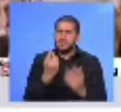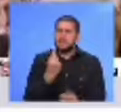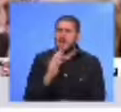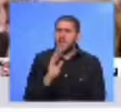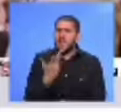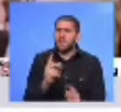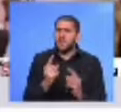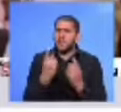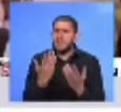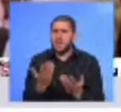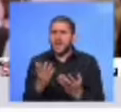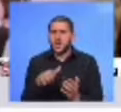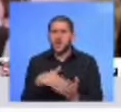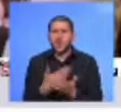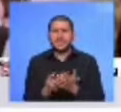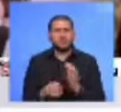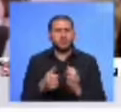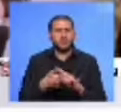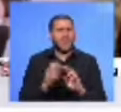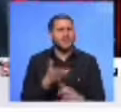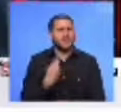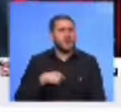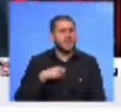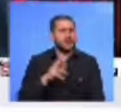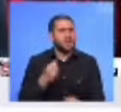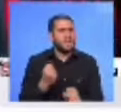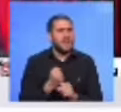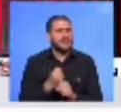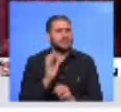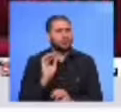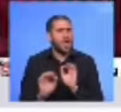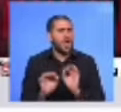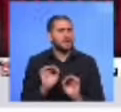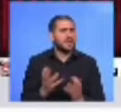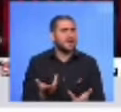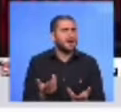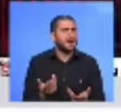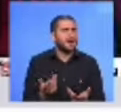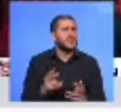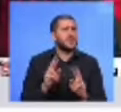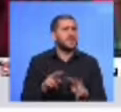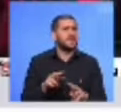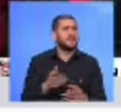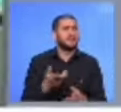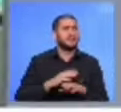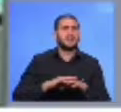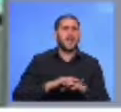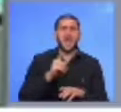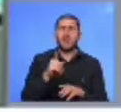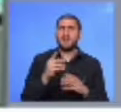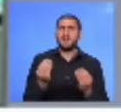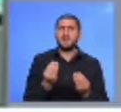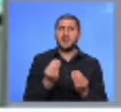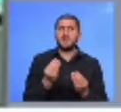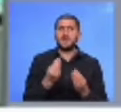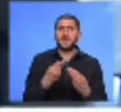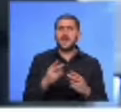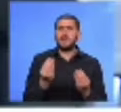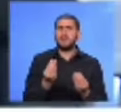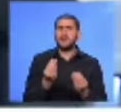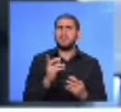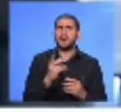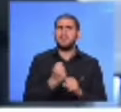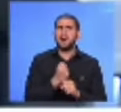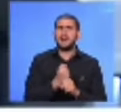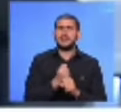הזה היועצת? איפה השבק? יש פה מעשים של הסתה. מה? לא, בוא לא, אין פה דברים שאת יכולה להגיד. אין פה דברים, יש פה מעשים של